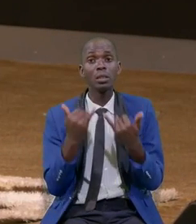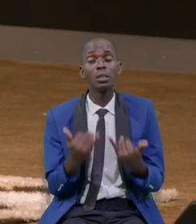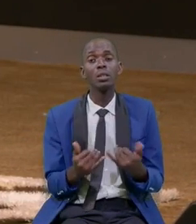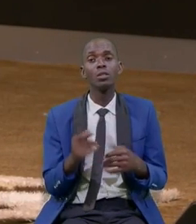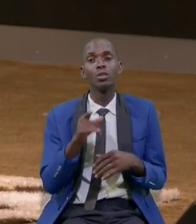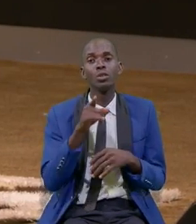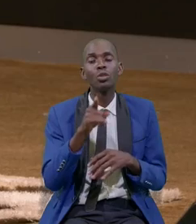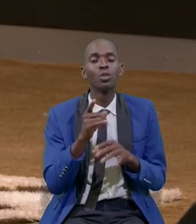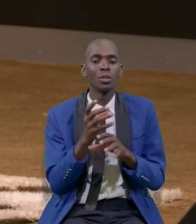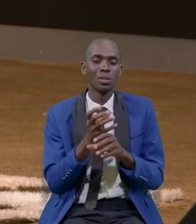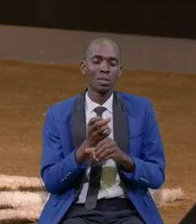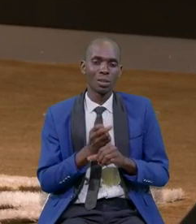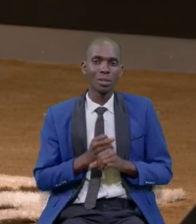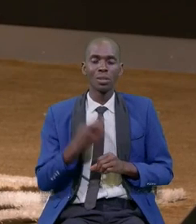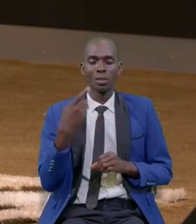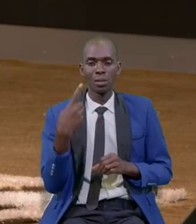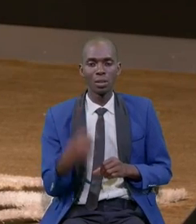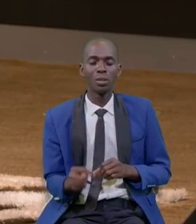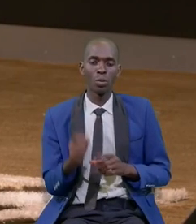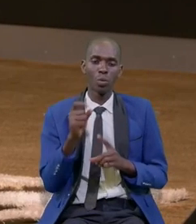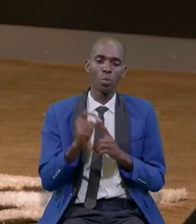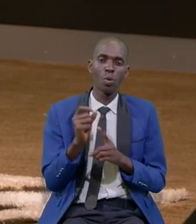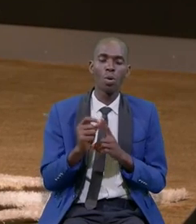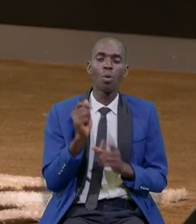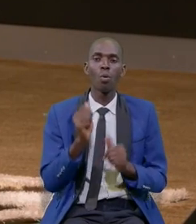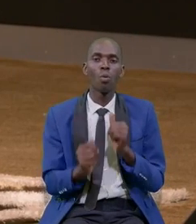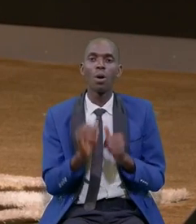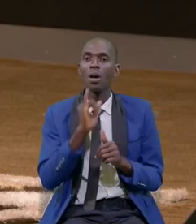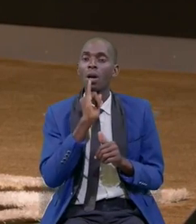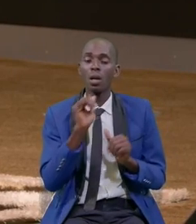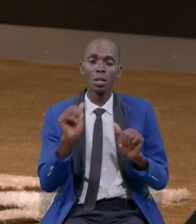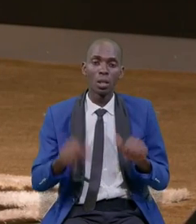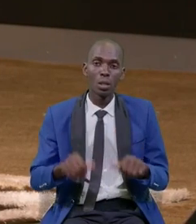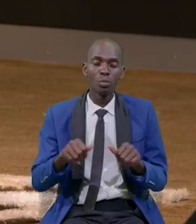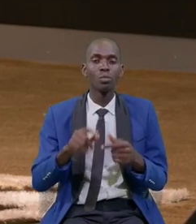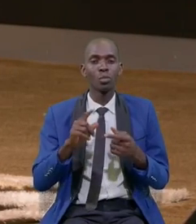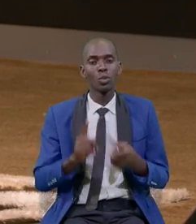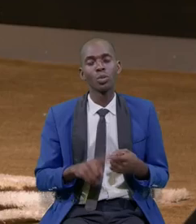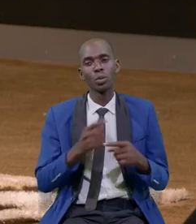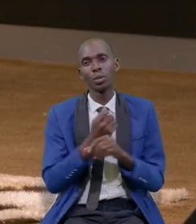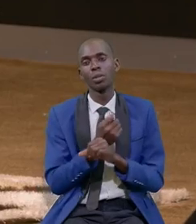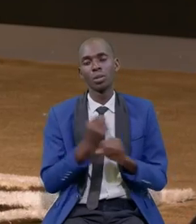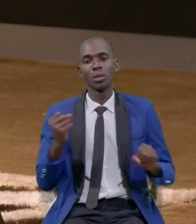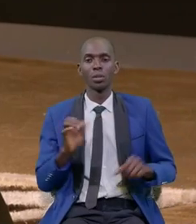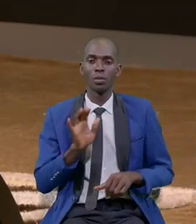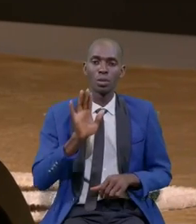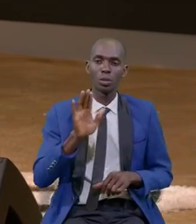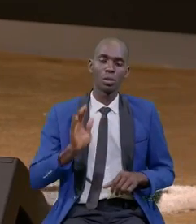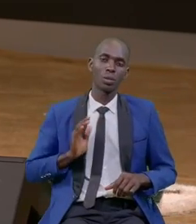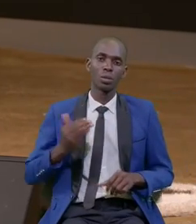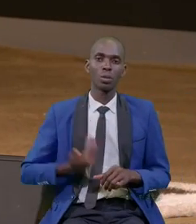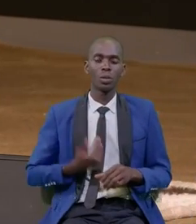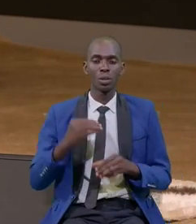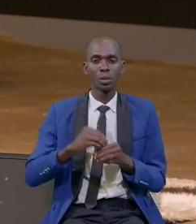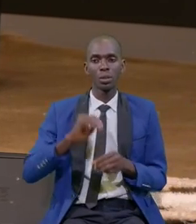la parole qui a été plantée en vous et qui peut sauver vos âmes.